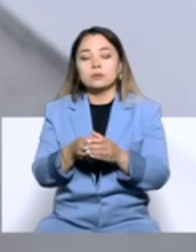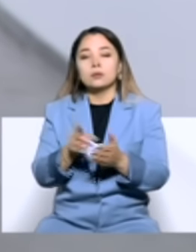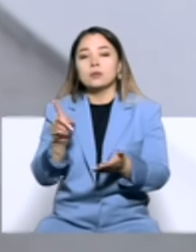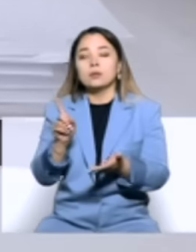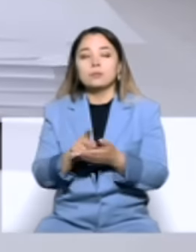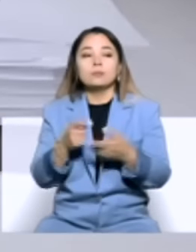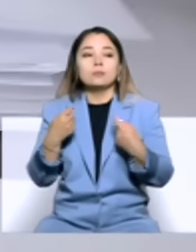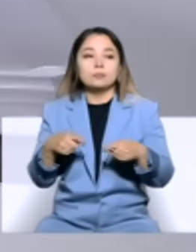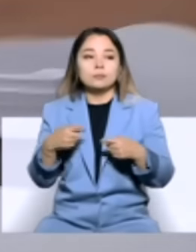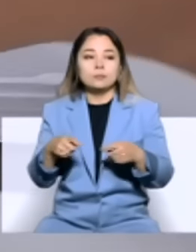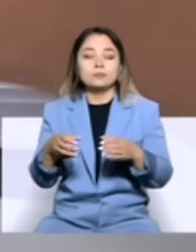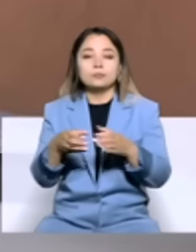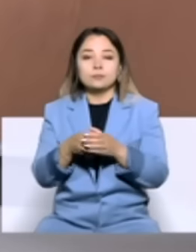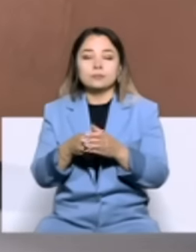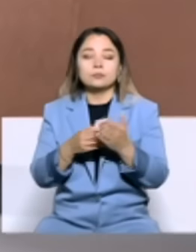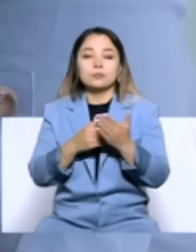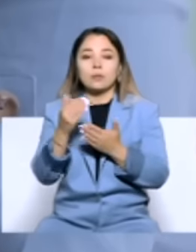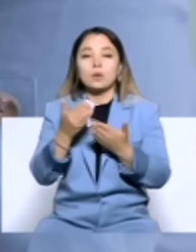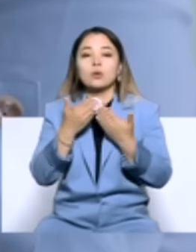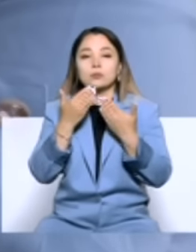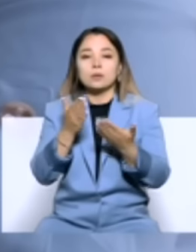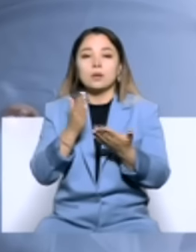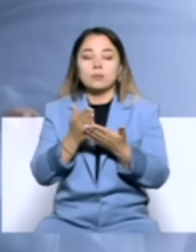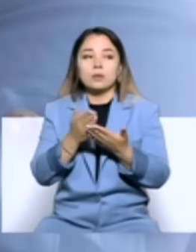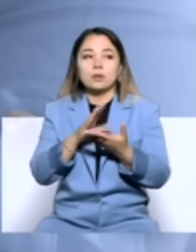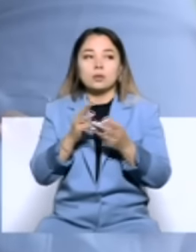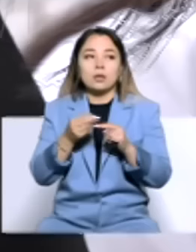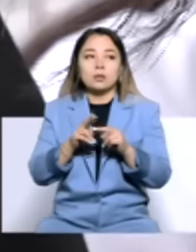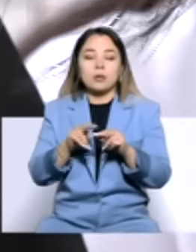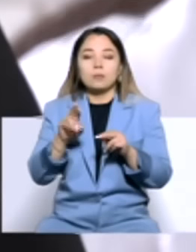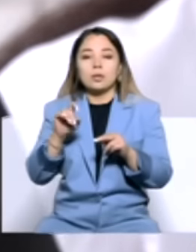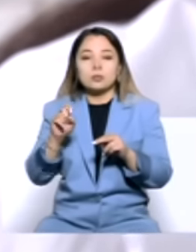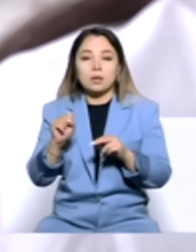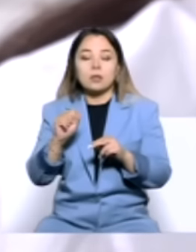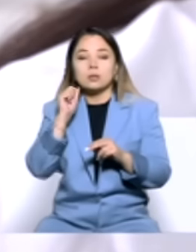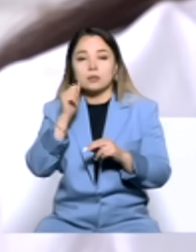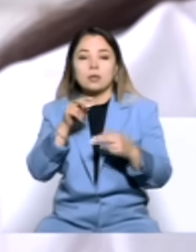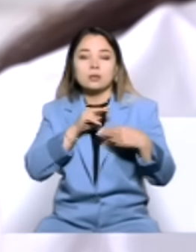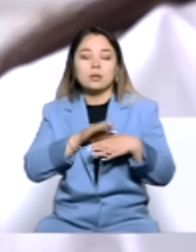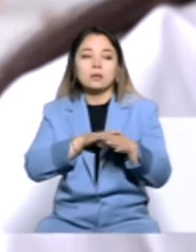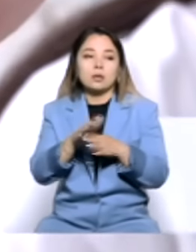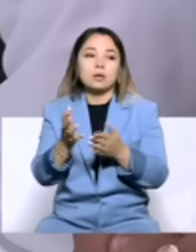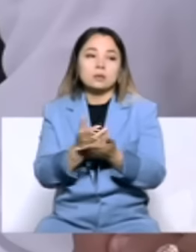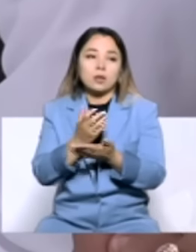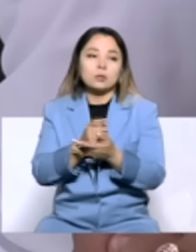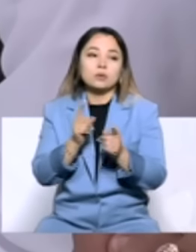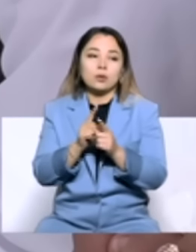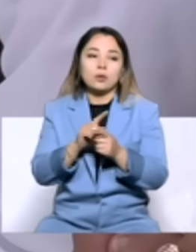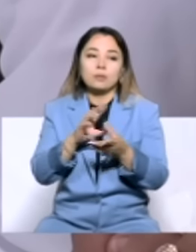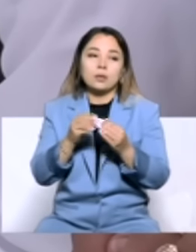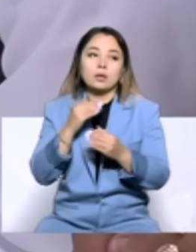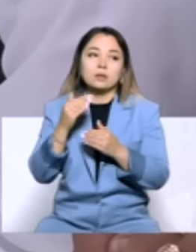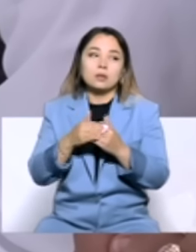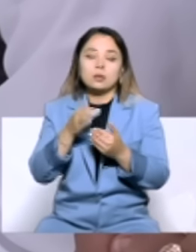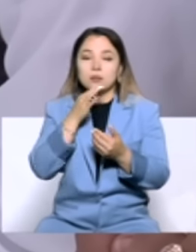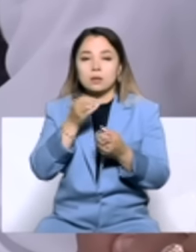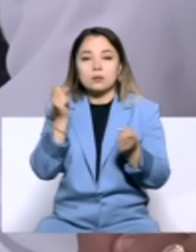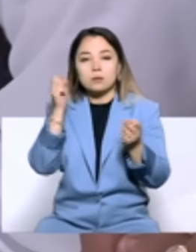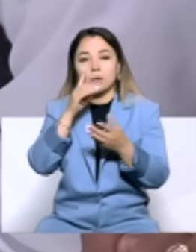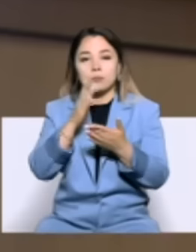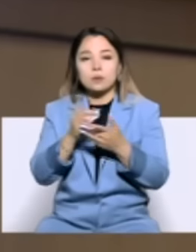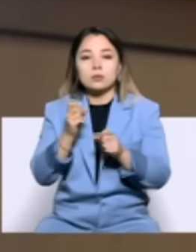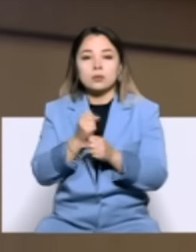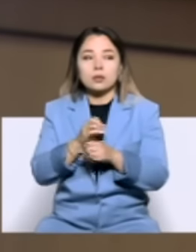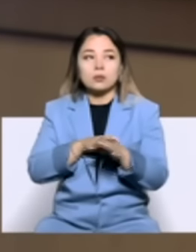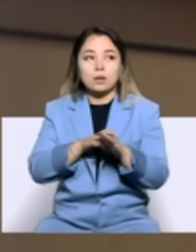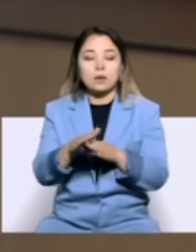еңбек нарығында жоғары сұранысқа ие. Міне, PISA-ның арқасында ертең еңбек нарығына шығатын мамандардың шама-шарқын біліп қалдық. Енді қайтпек